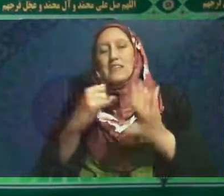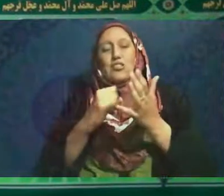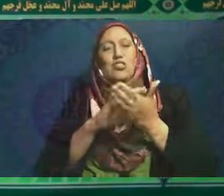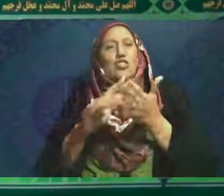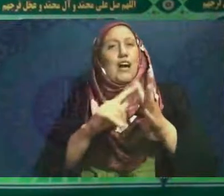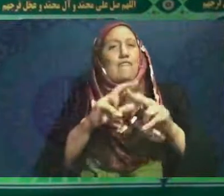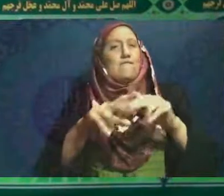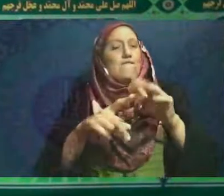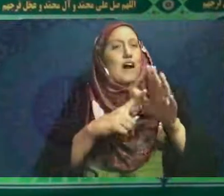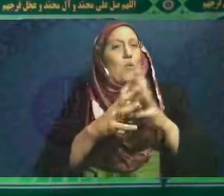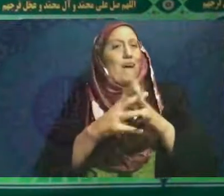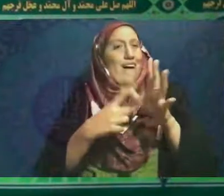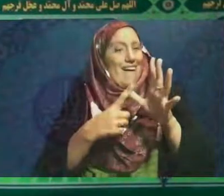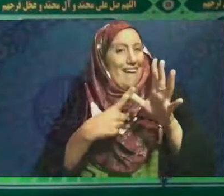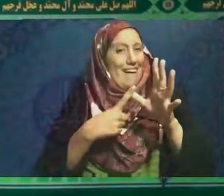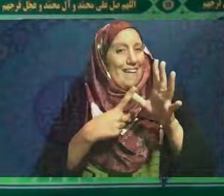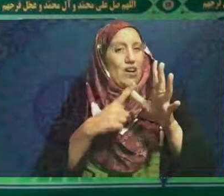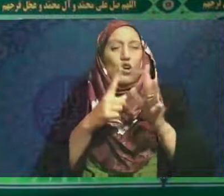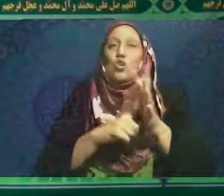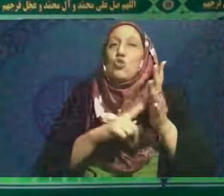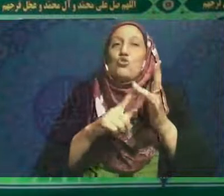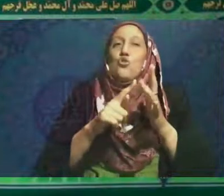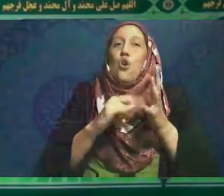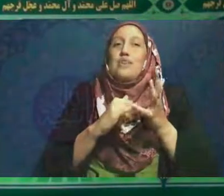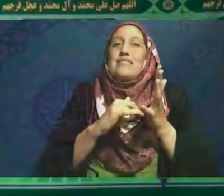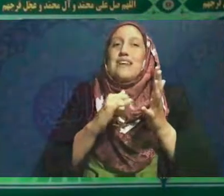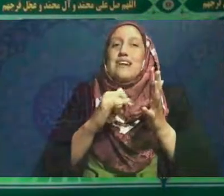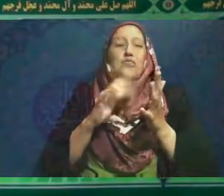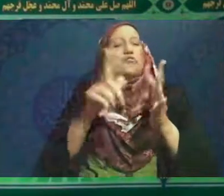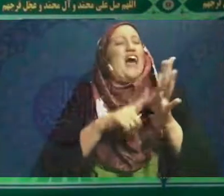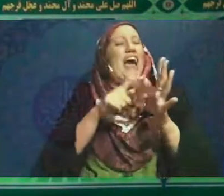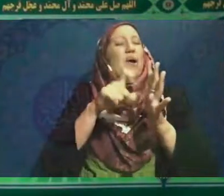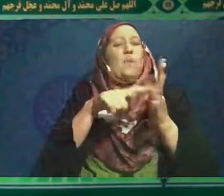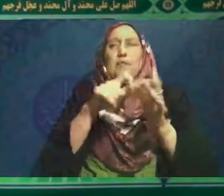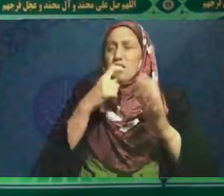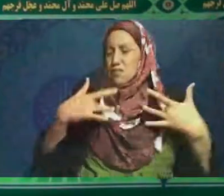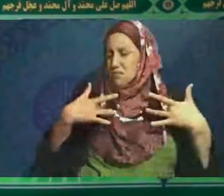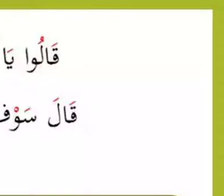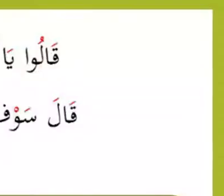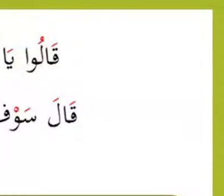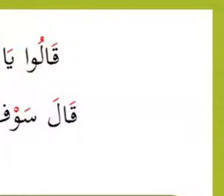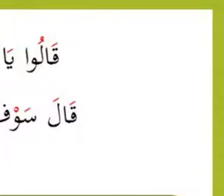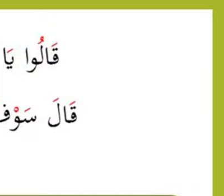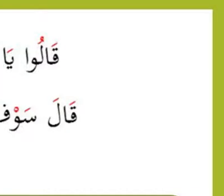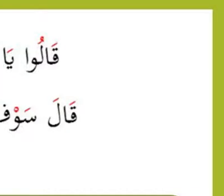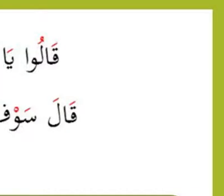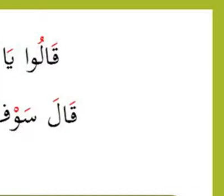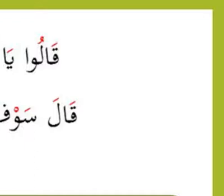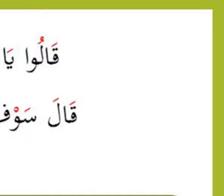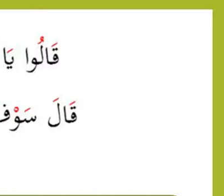and do it yourself. Why should I do that? No. He interceded them by the leave of God. He says, قَالَ